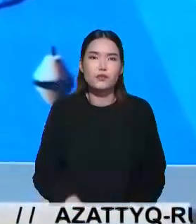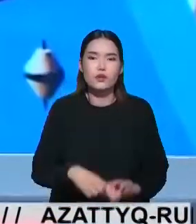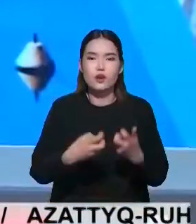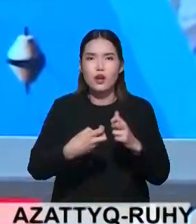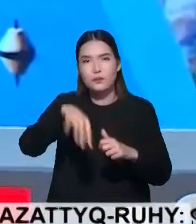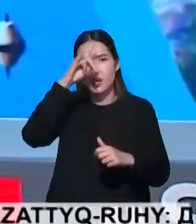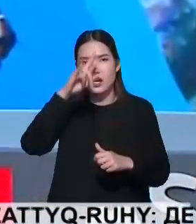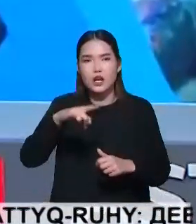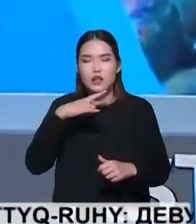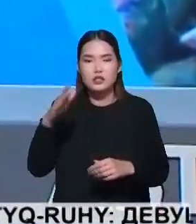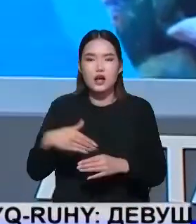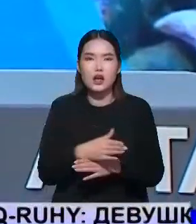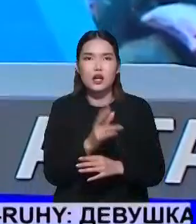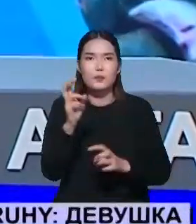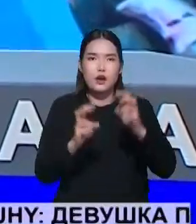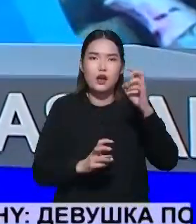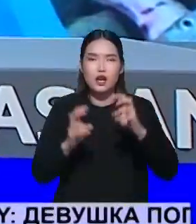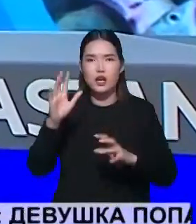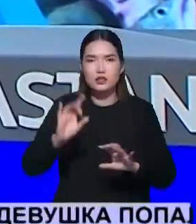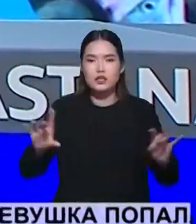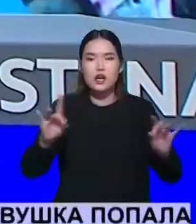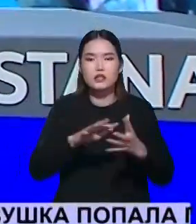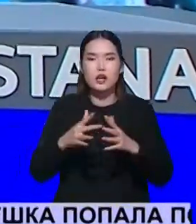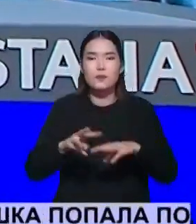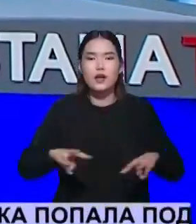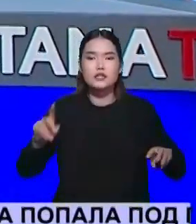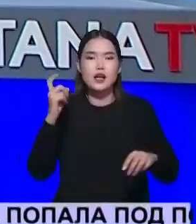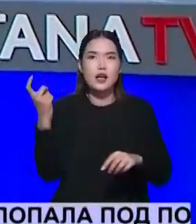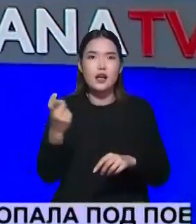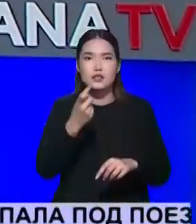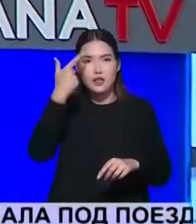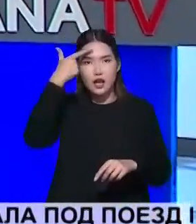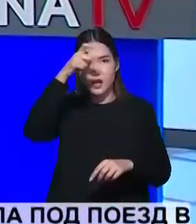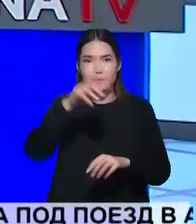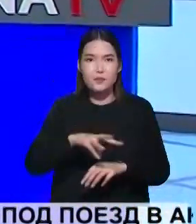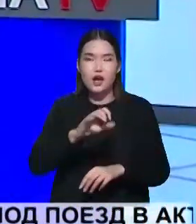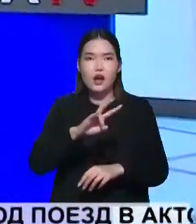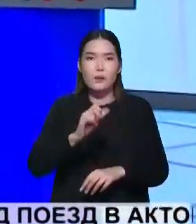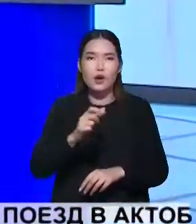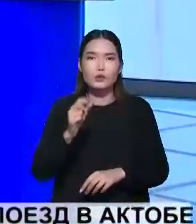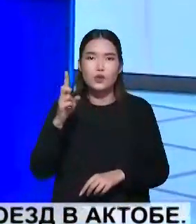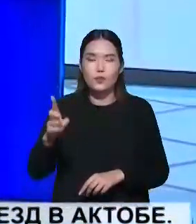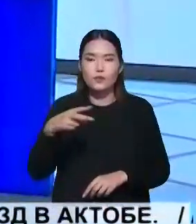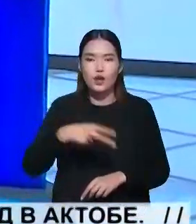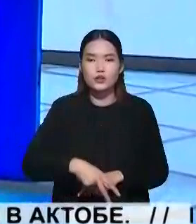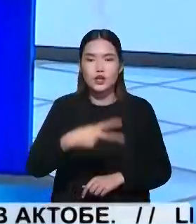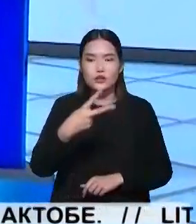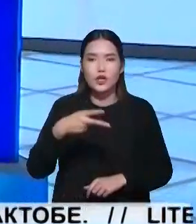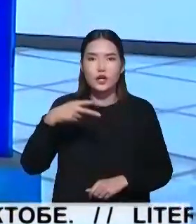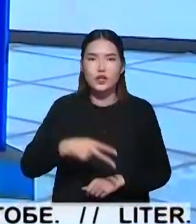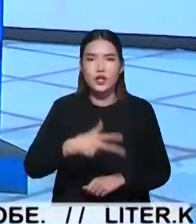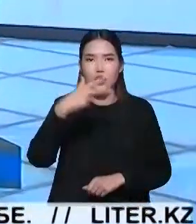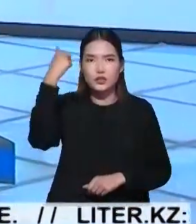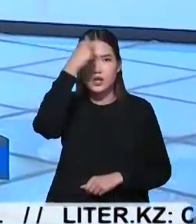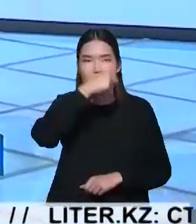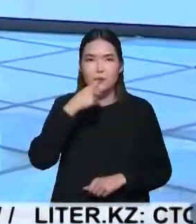Проблемы в казахстанской рыбной промышленности озвучили в Минсельхозе. По данным вице-министра Амангали Бердалина, в